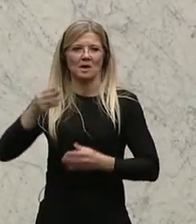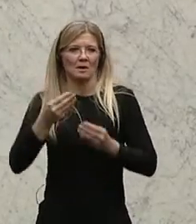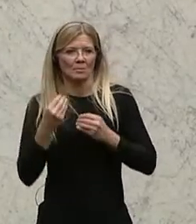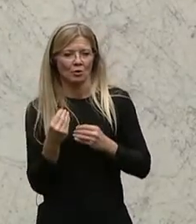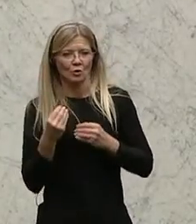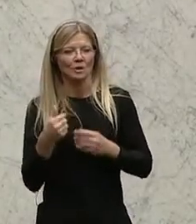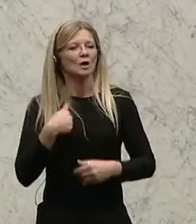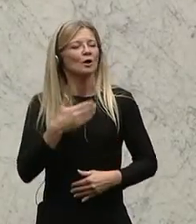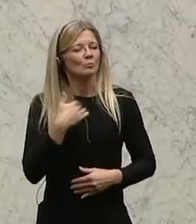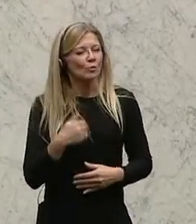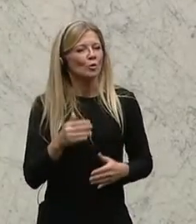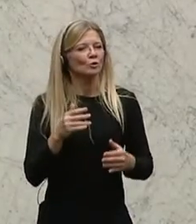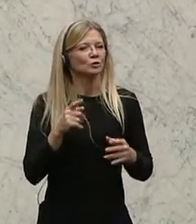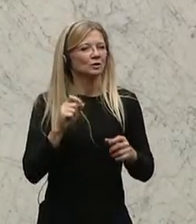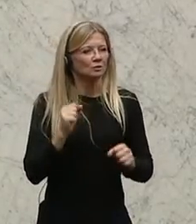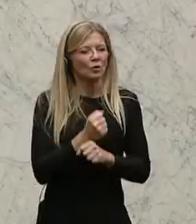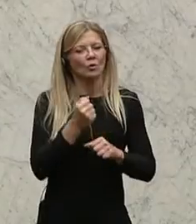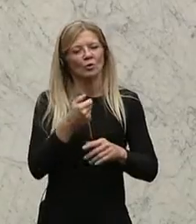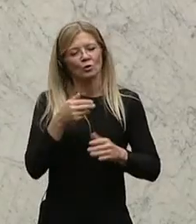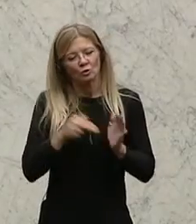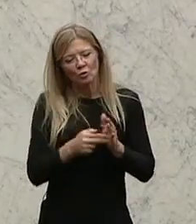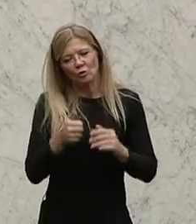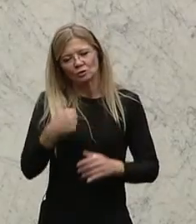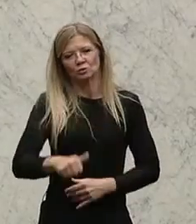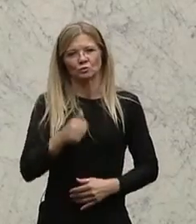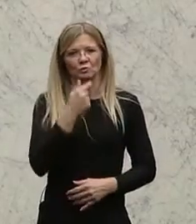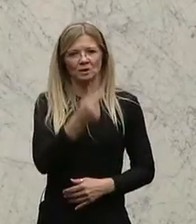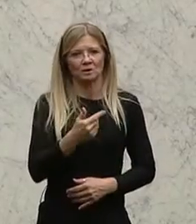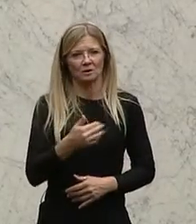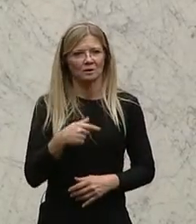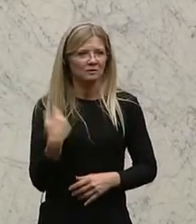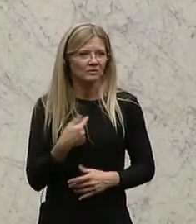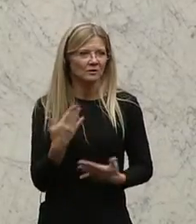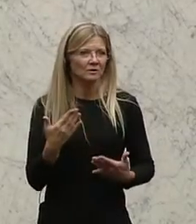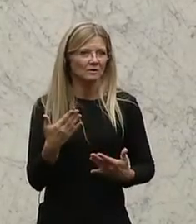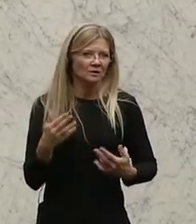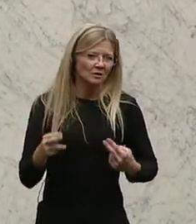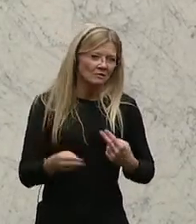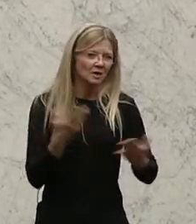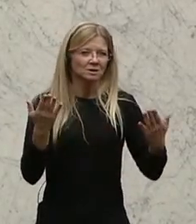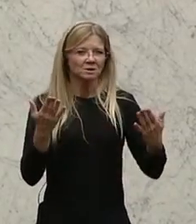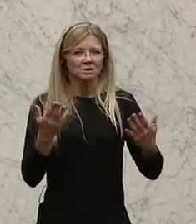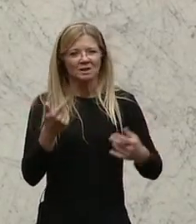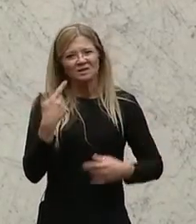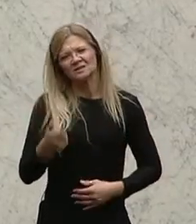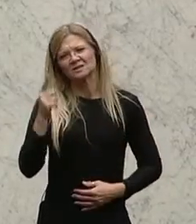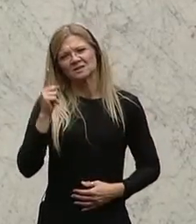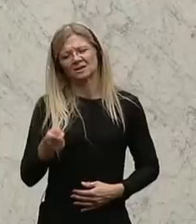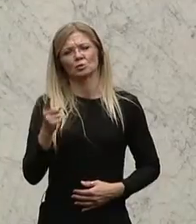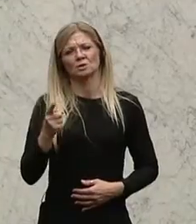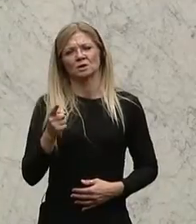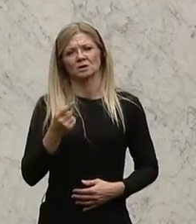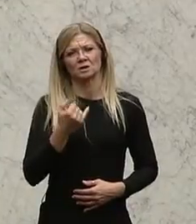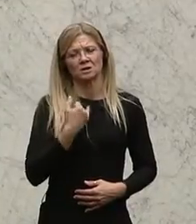darauf verweisen darf, dass wir nahezu wieder 20.000 Individualbeschwerden haben,